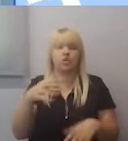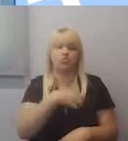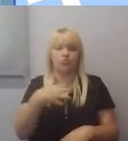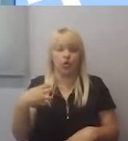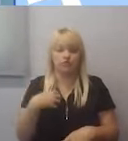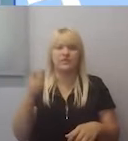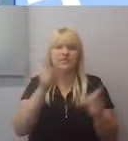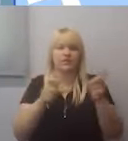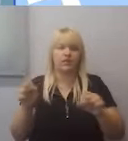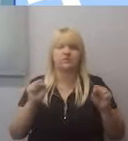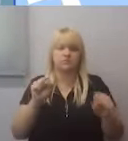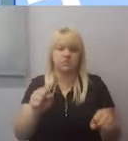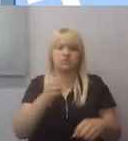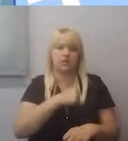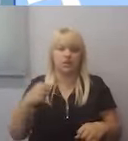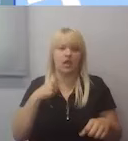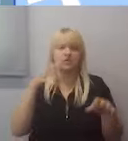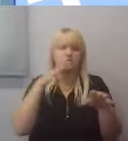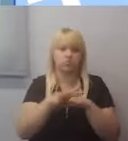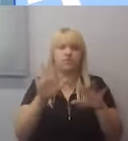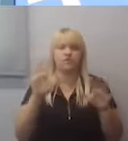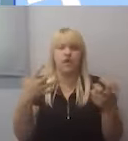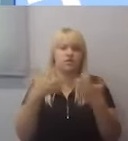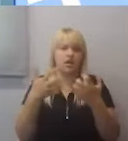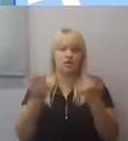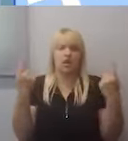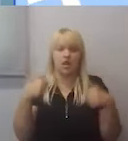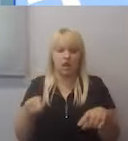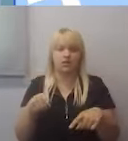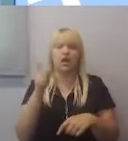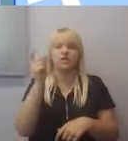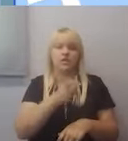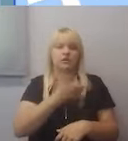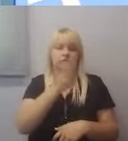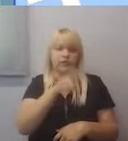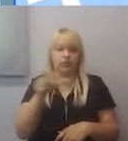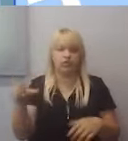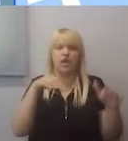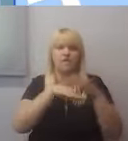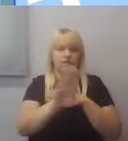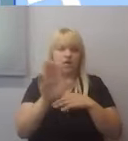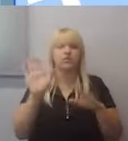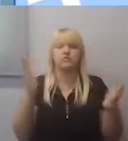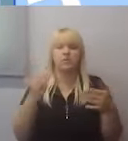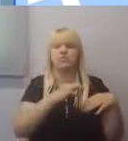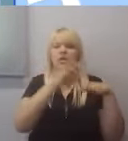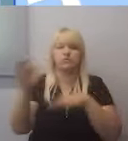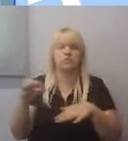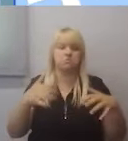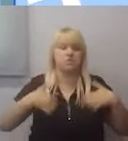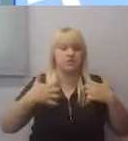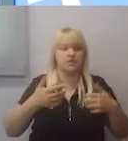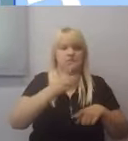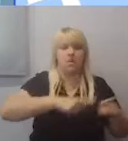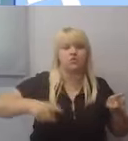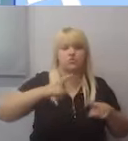pasākumu militārā iebrukumā kara laikā iedzīvotāju evakuācija vai kontrolēta cilvēku pārvietošana no bīstamās zonas un ar tam klāt